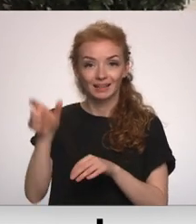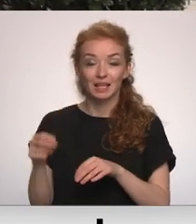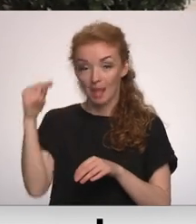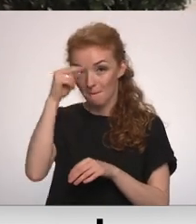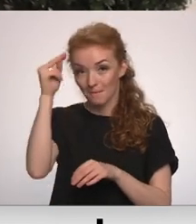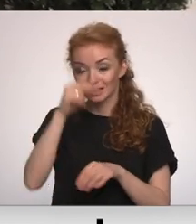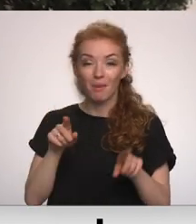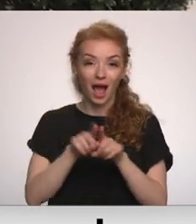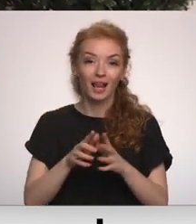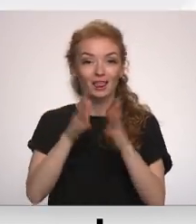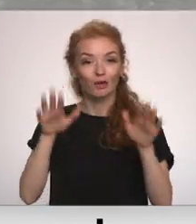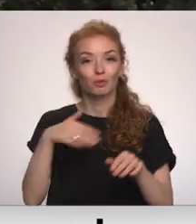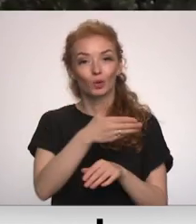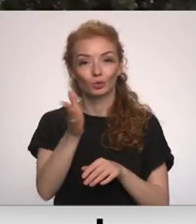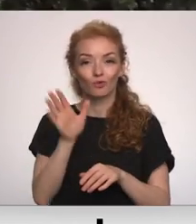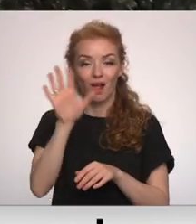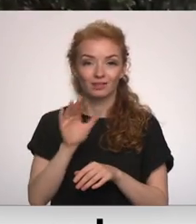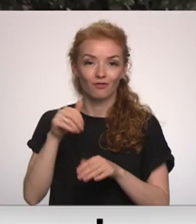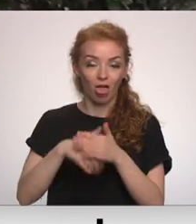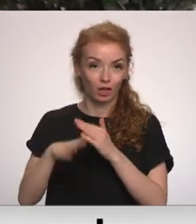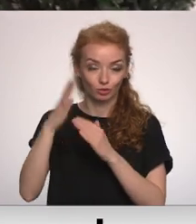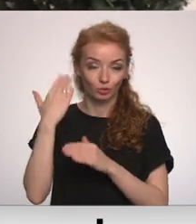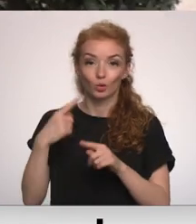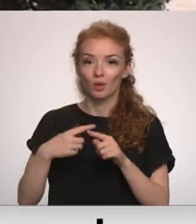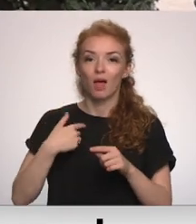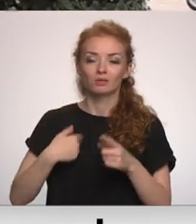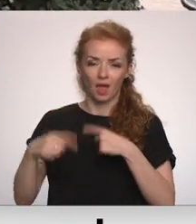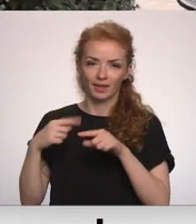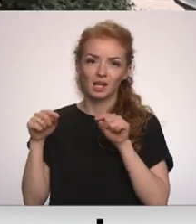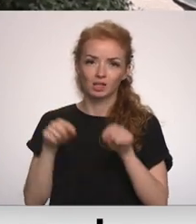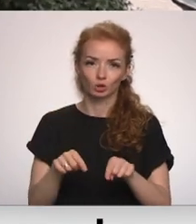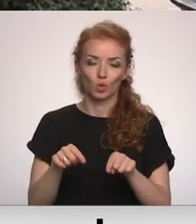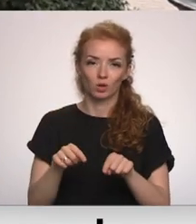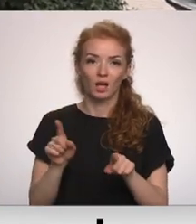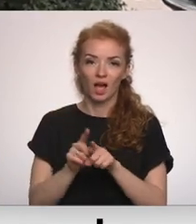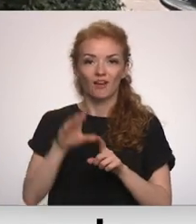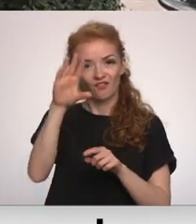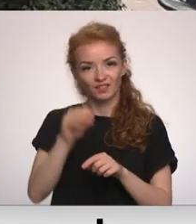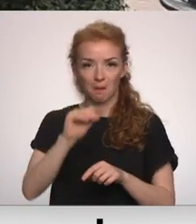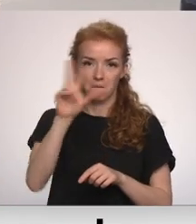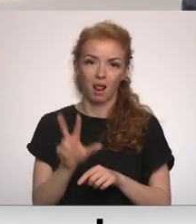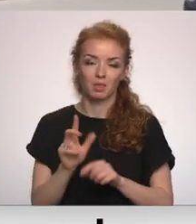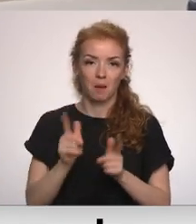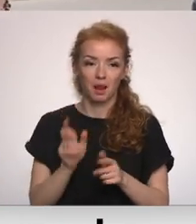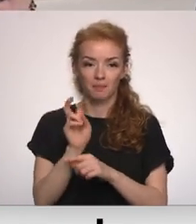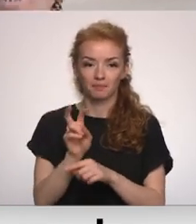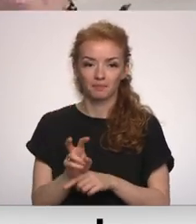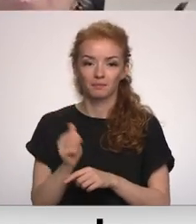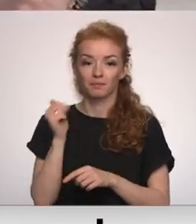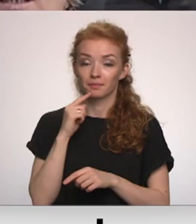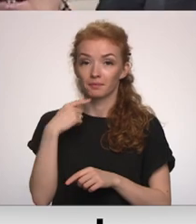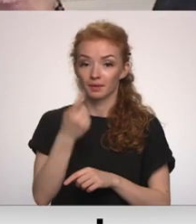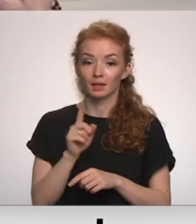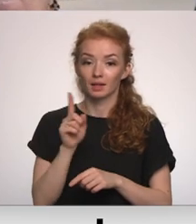iemācījāmies ļoti daudz par jūsu vēsturi. Es noteikti atgrieztos patiesībā visā Baltijas reģionā. Ir